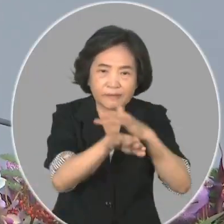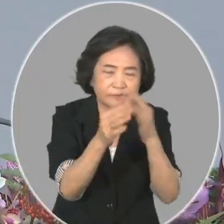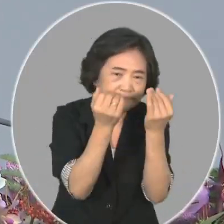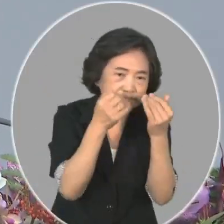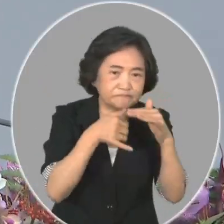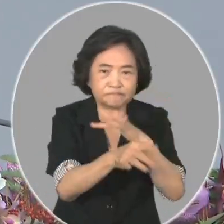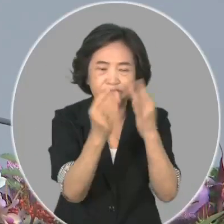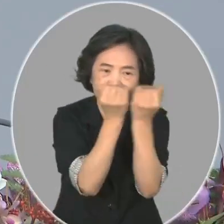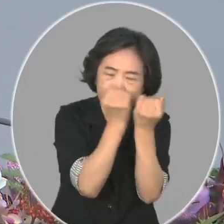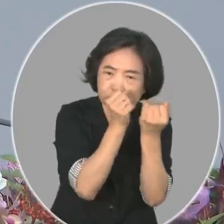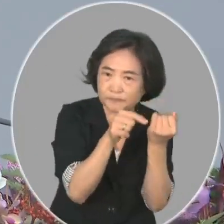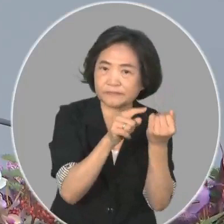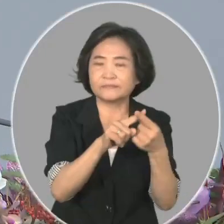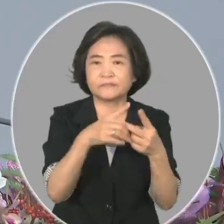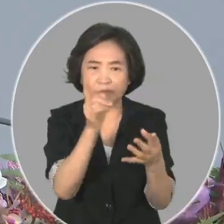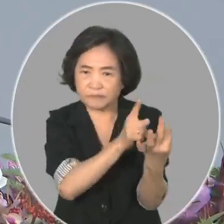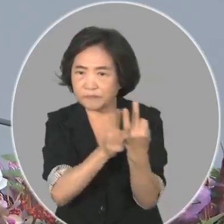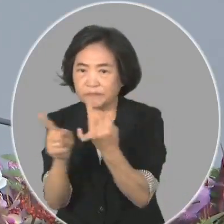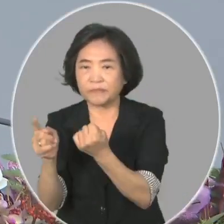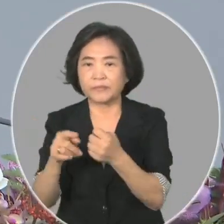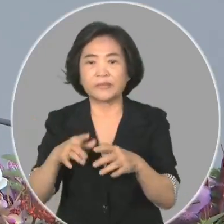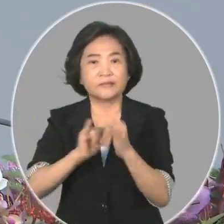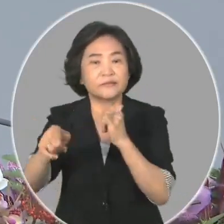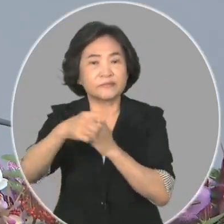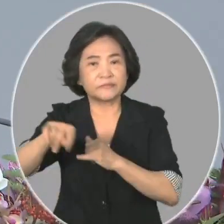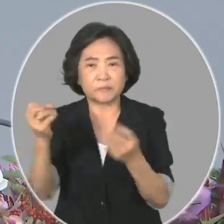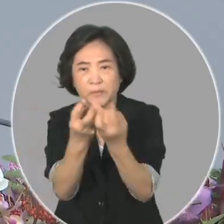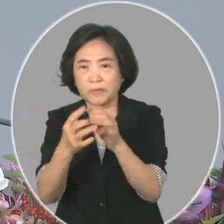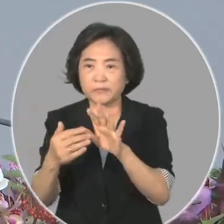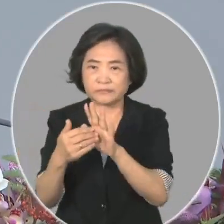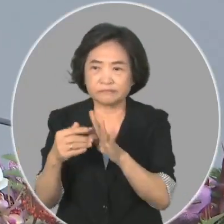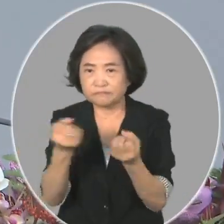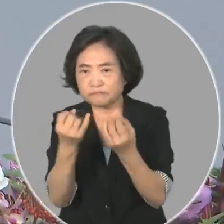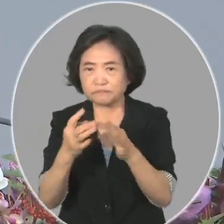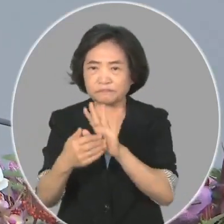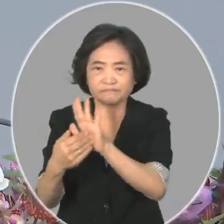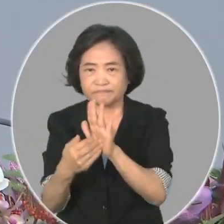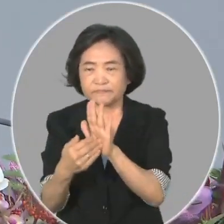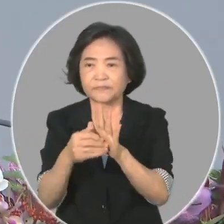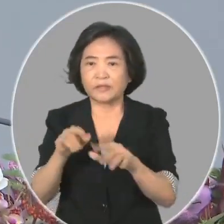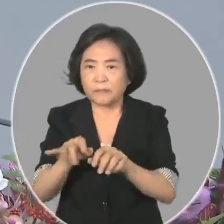资源，强化全民的防灾和疏散能力，并且提升全民的心理韧